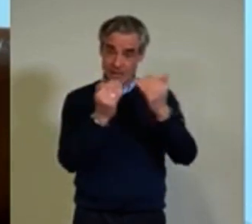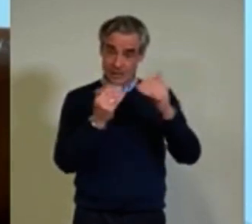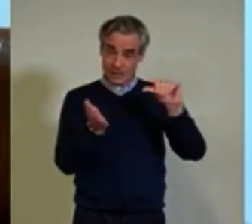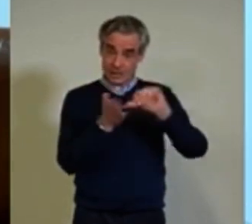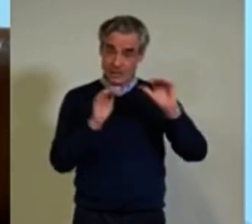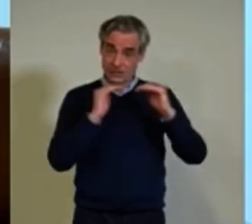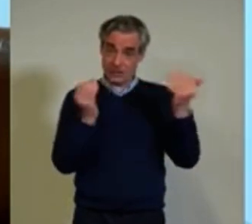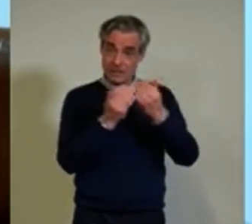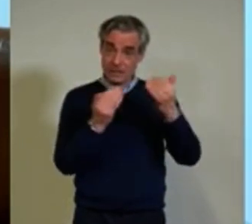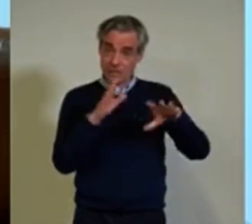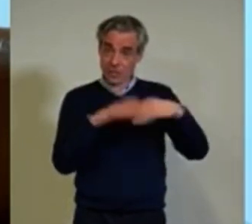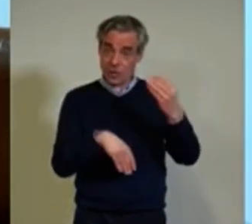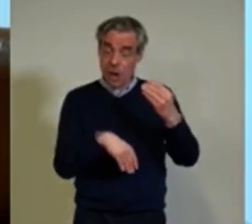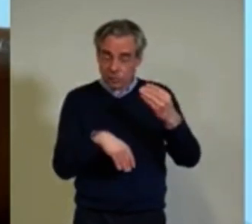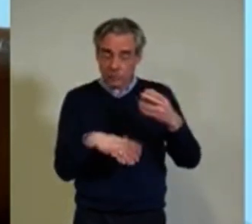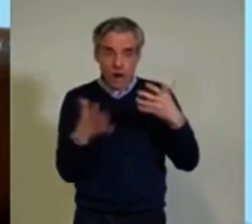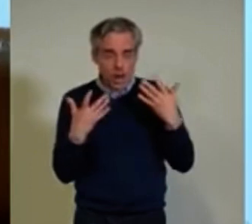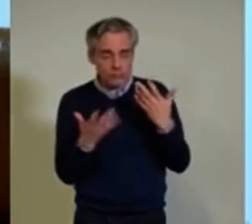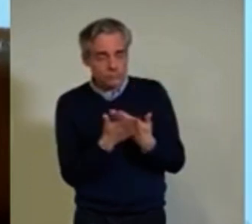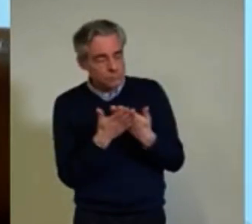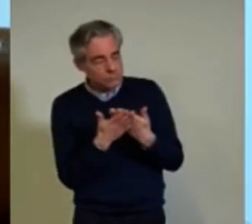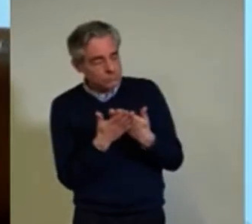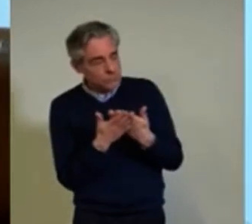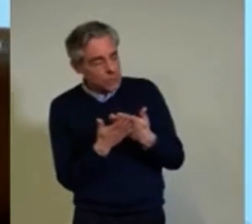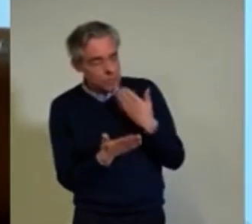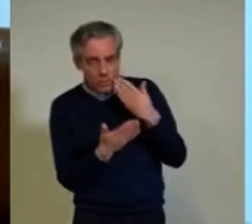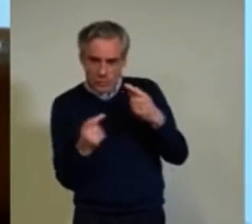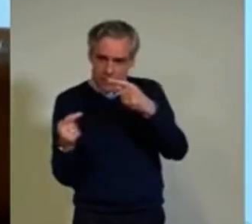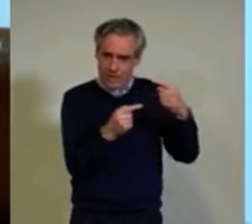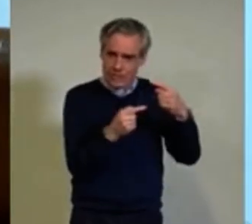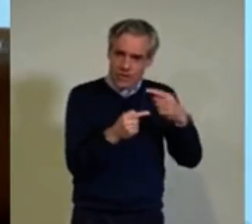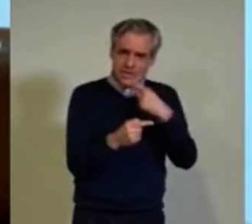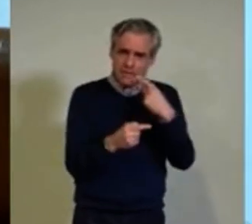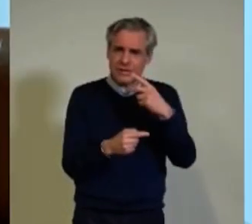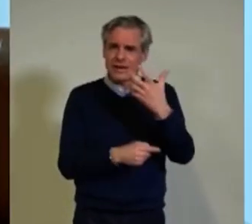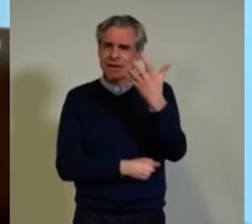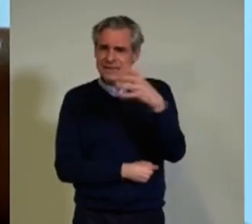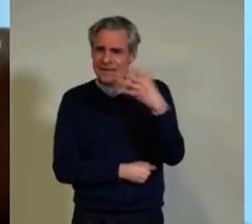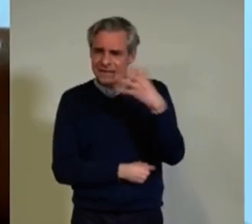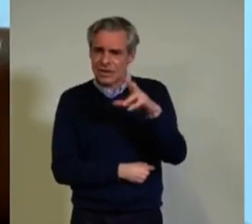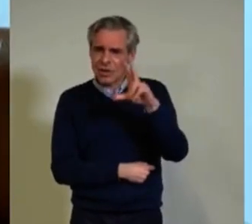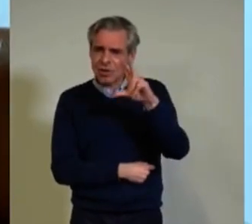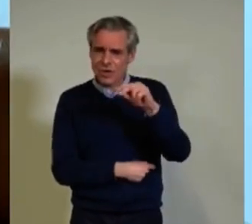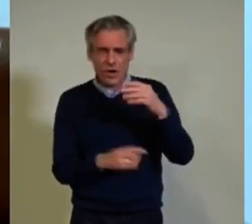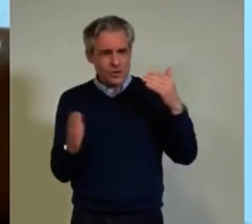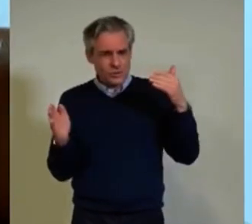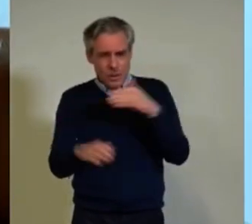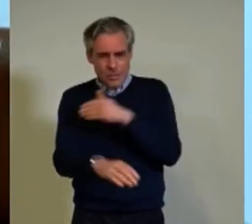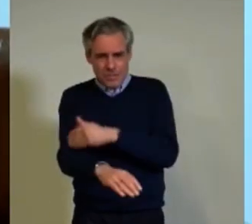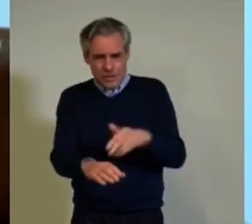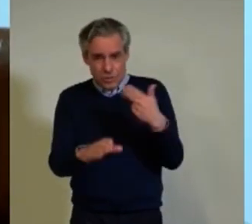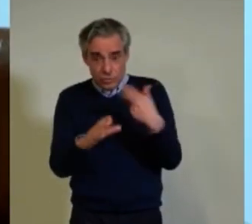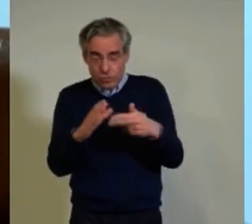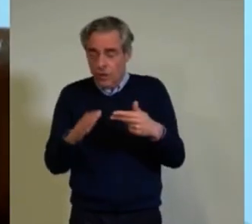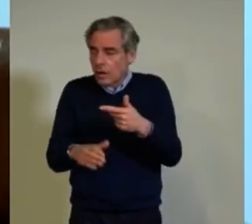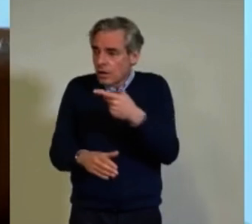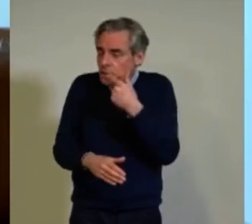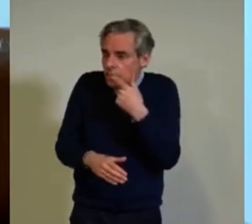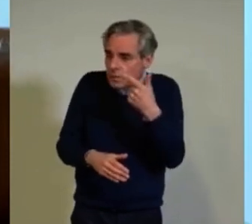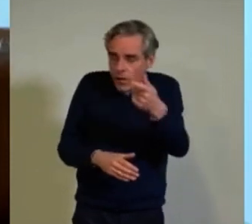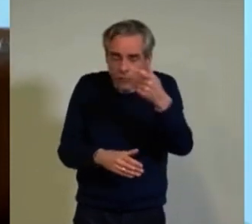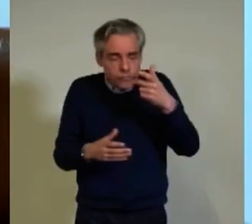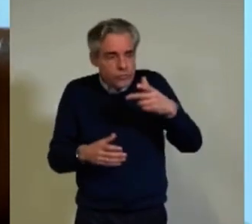n'est pas une réalité, mais c'est pour qu'on prenne bien conscience de ce qu'est 530 millions d'euros. Donc, Monsieur le maire, vous avez absolument les marges